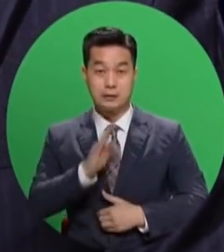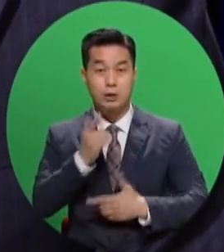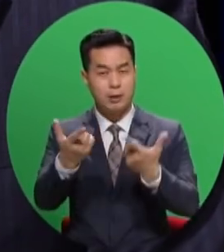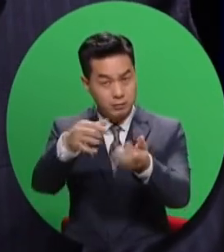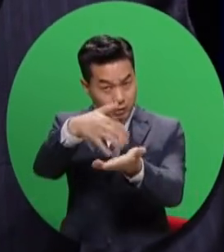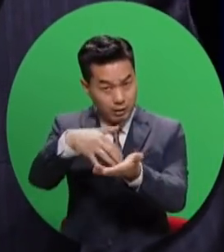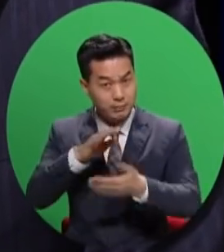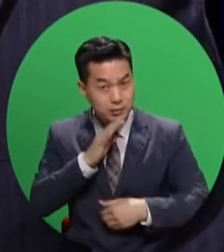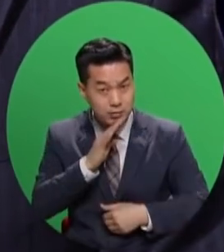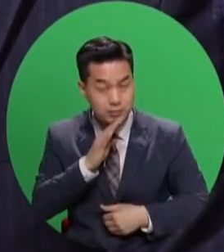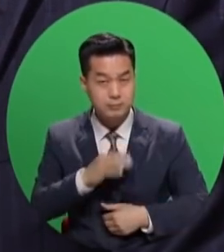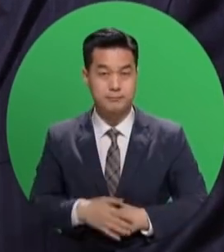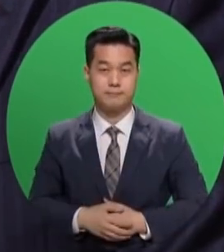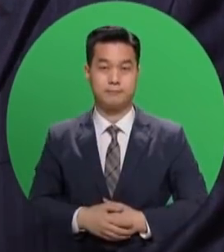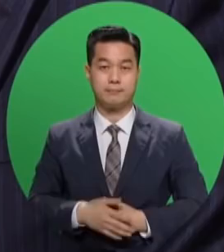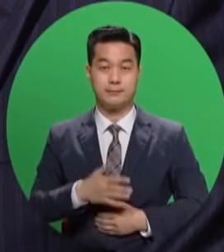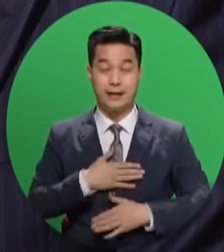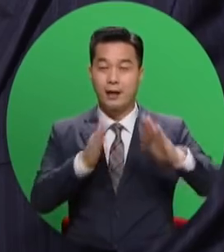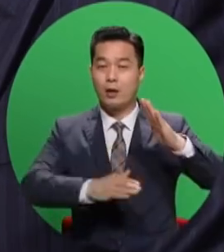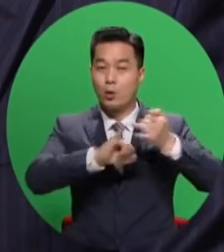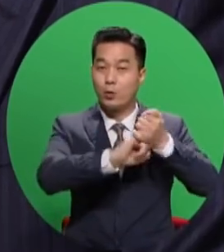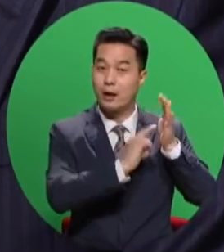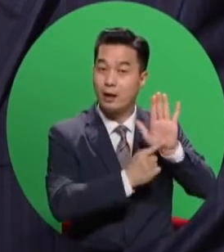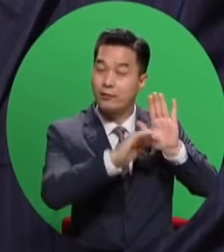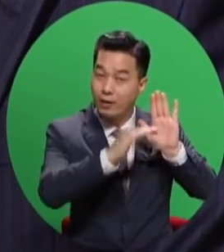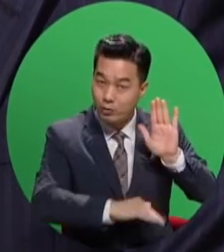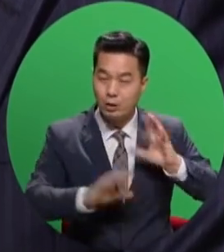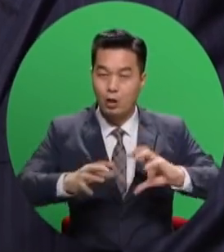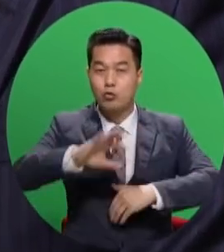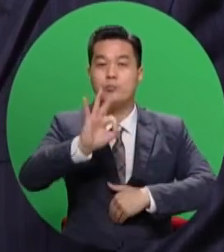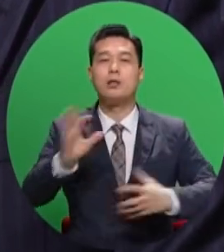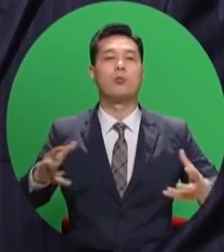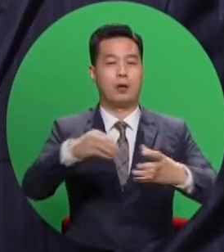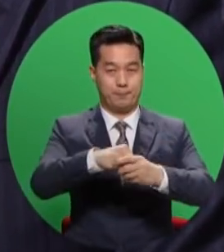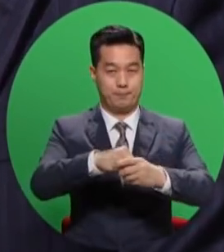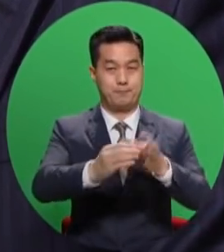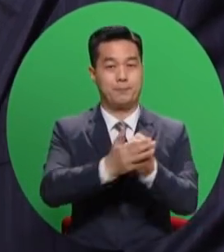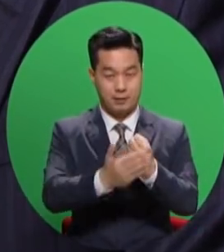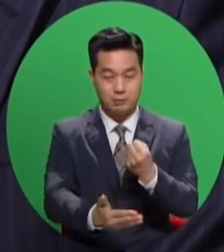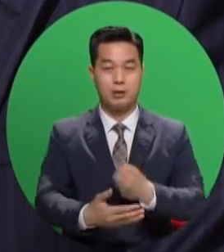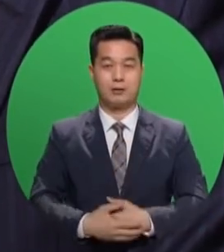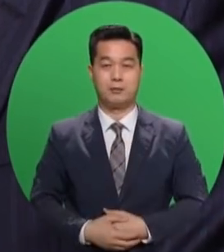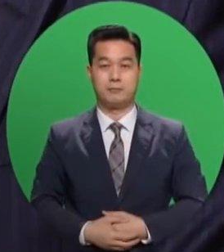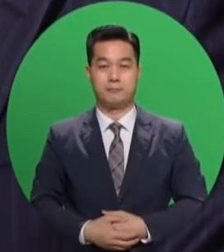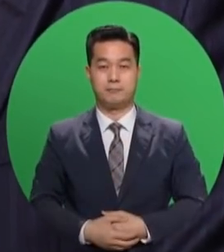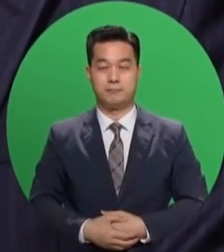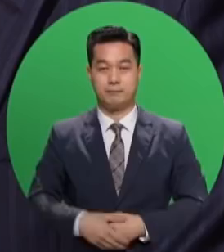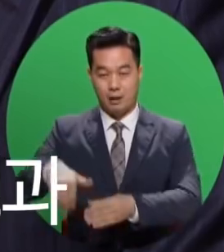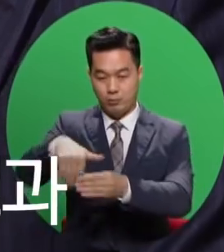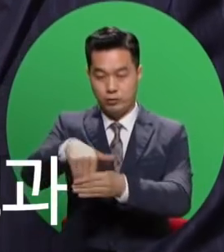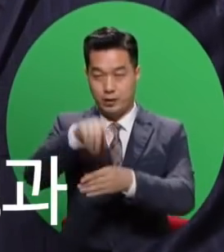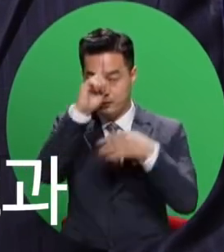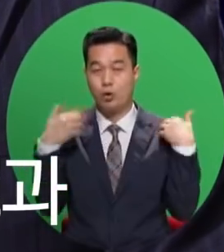하셨습니까 그럼요 그리고 제가 한 공약은 국비 도 포함이 되어있습니다 그래서 어 문재인 정부에서